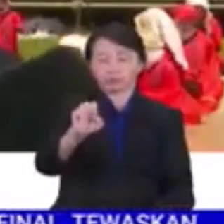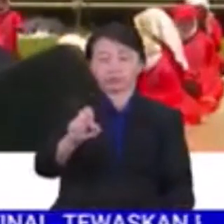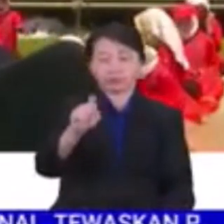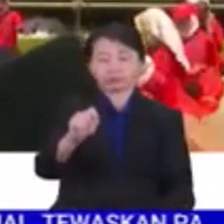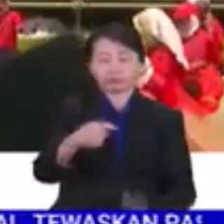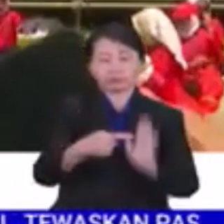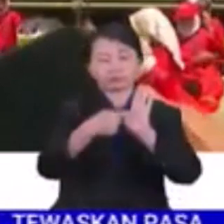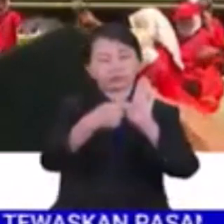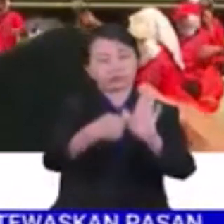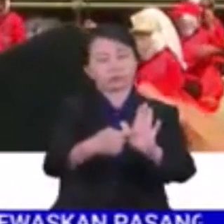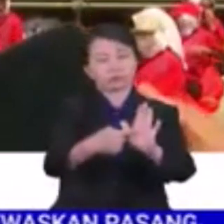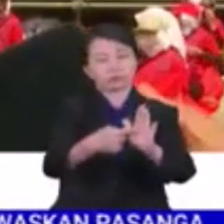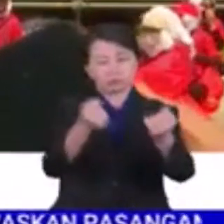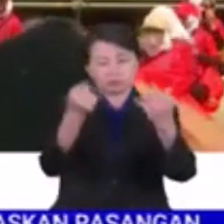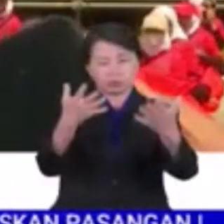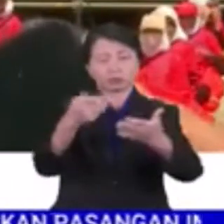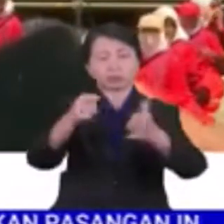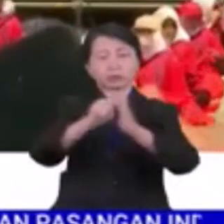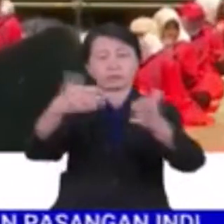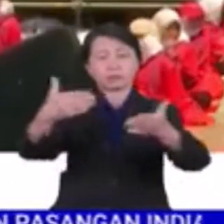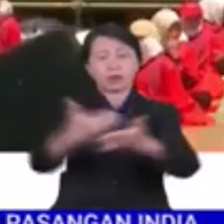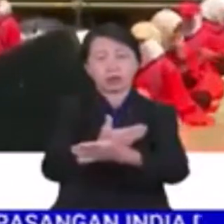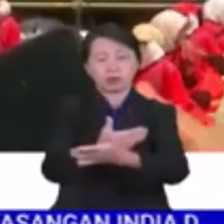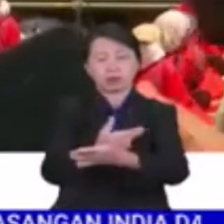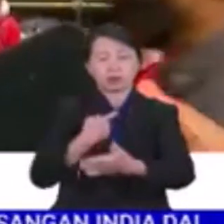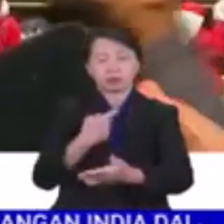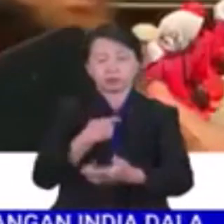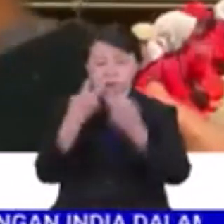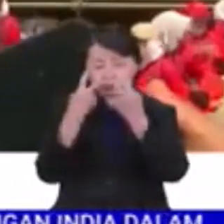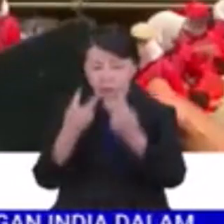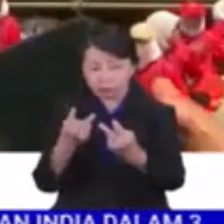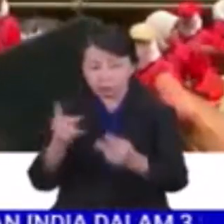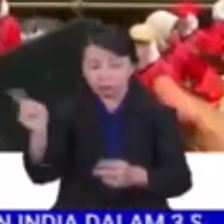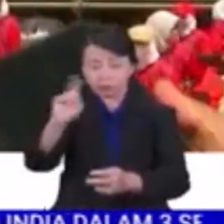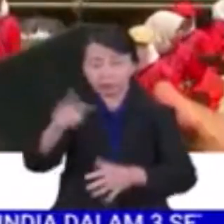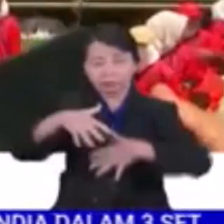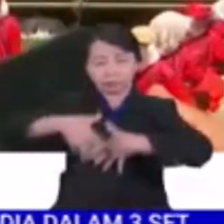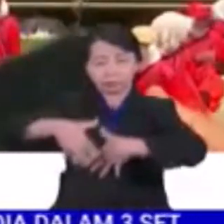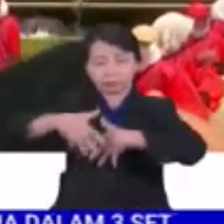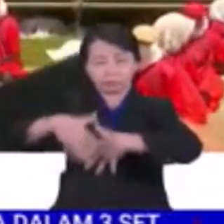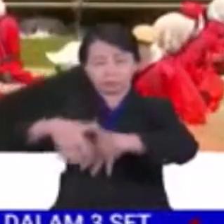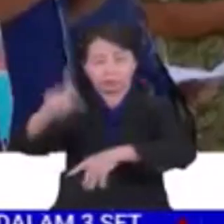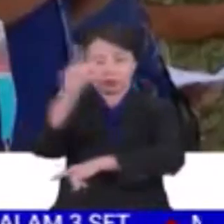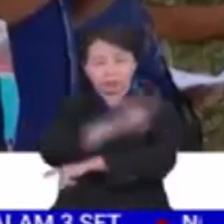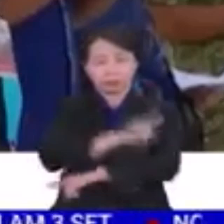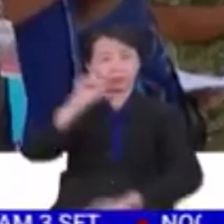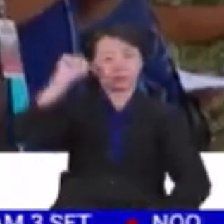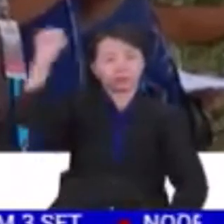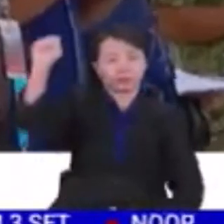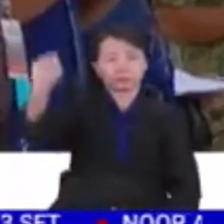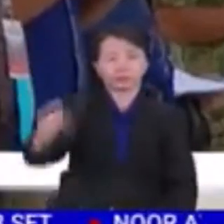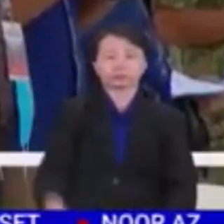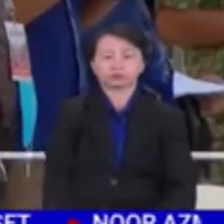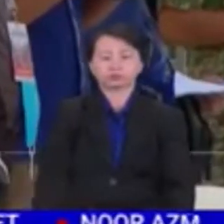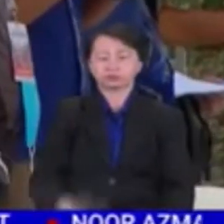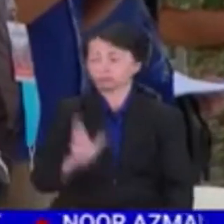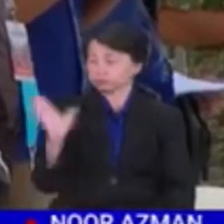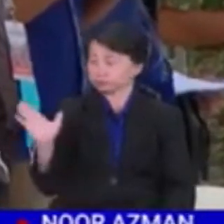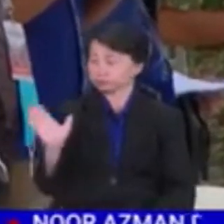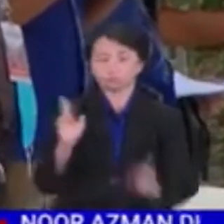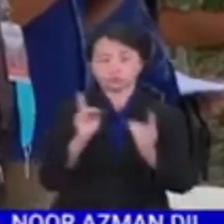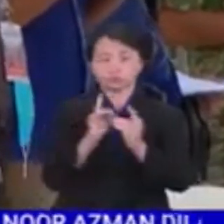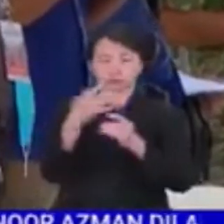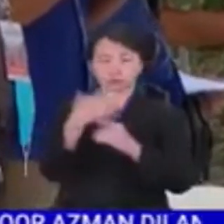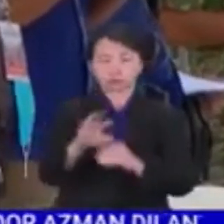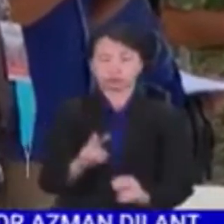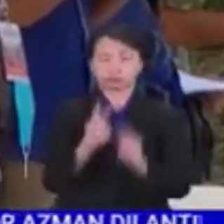banyak dan paling terbaru yang pernah kita lihat dalam mana-mana perbarisan Hari Kemerdekaan. Beliau ditemui